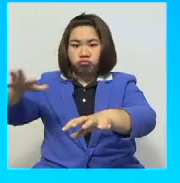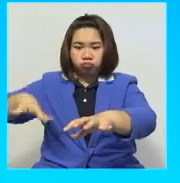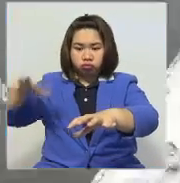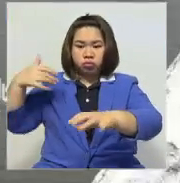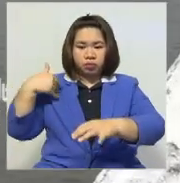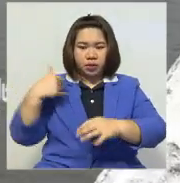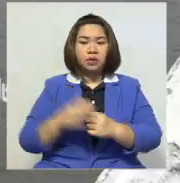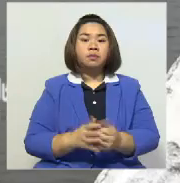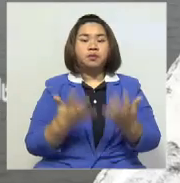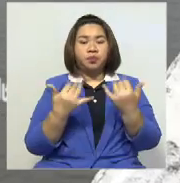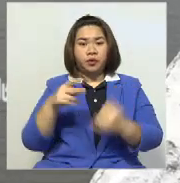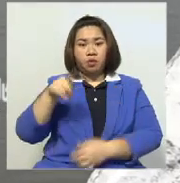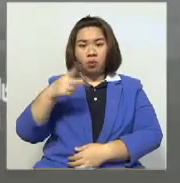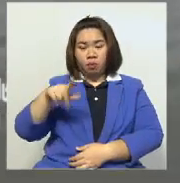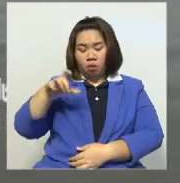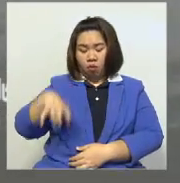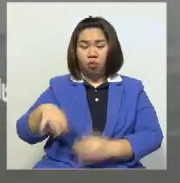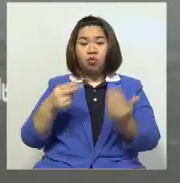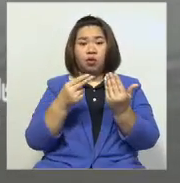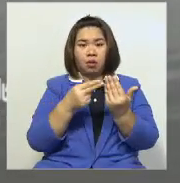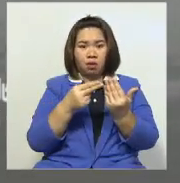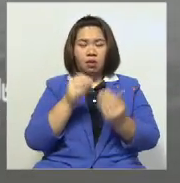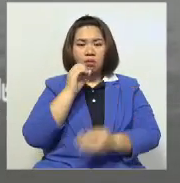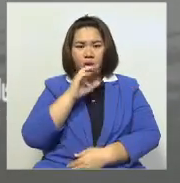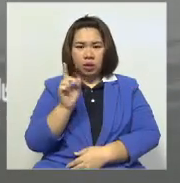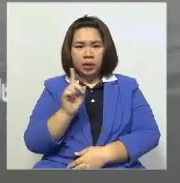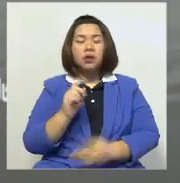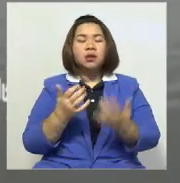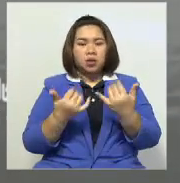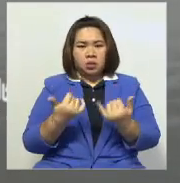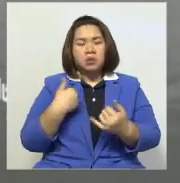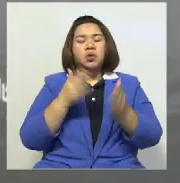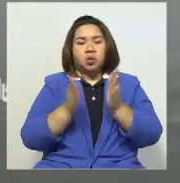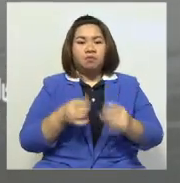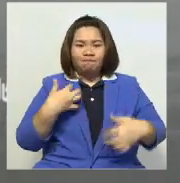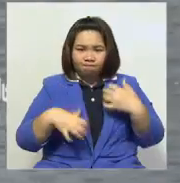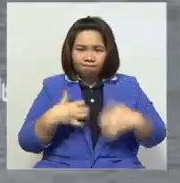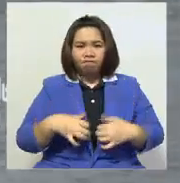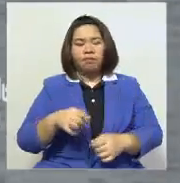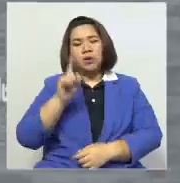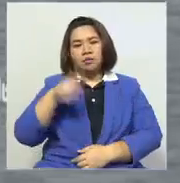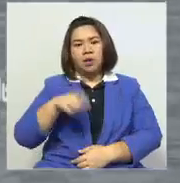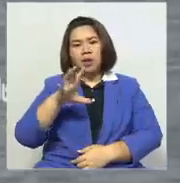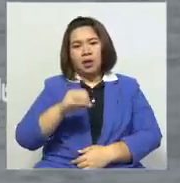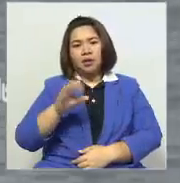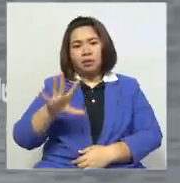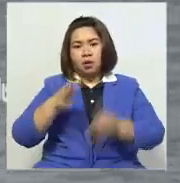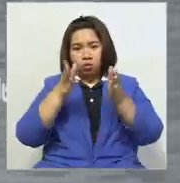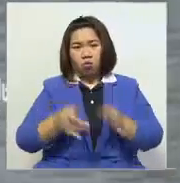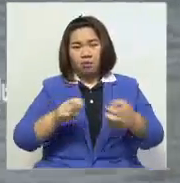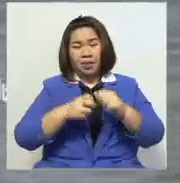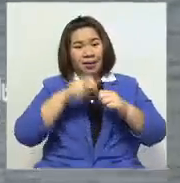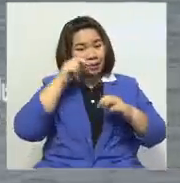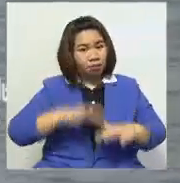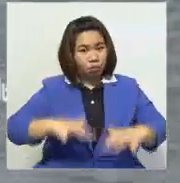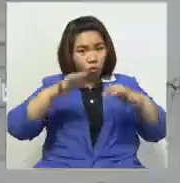ข้อมูลของป้องกันและบรรเทาสาธารณภัยจังหวัดหนองคายนะคะพบว่าตอนนี้มีผู้ประสบภัยน้ำท่วมแล้ว 1,055 รายพื้นที่น